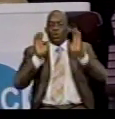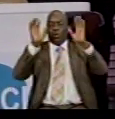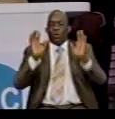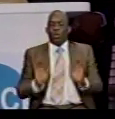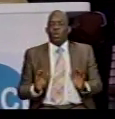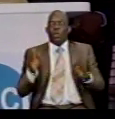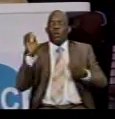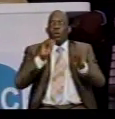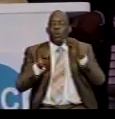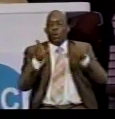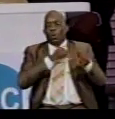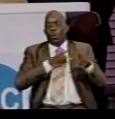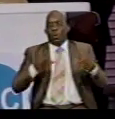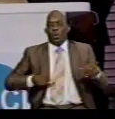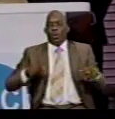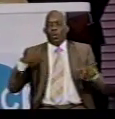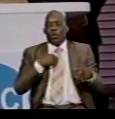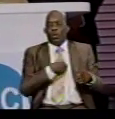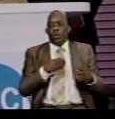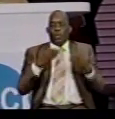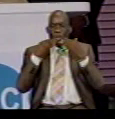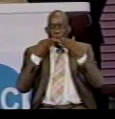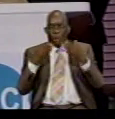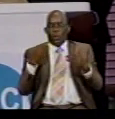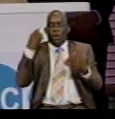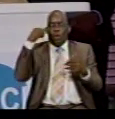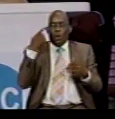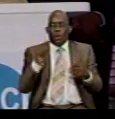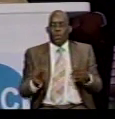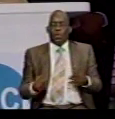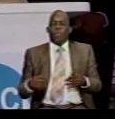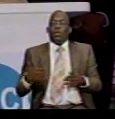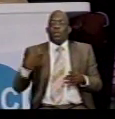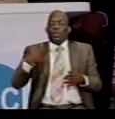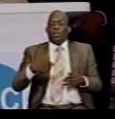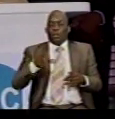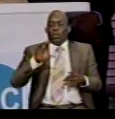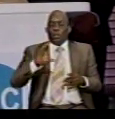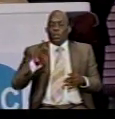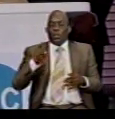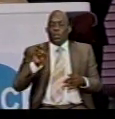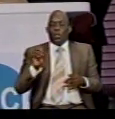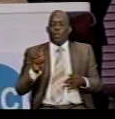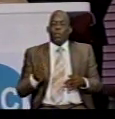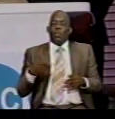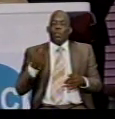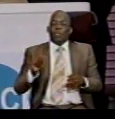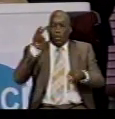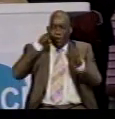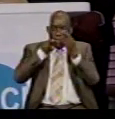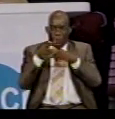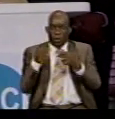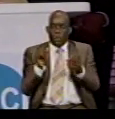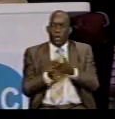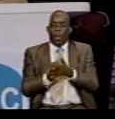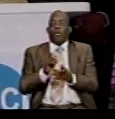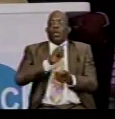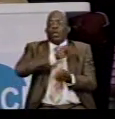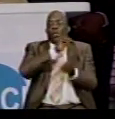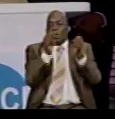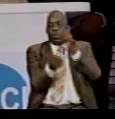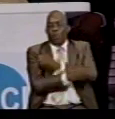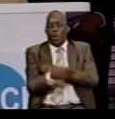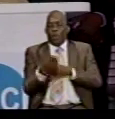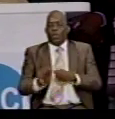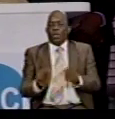Oh Dieu, nous te remercions. For the vision of GCK, pour la vision, la croisade globale, a vision that is turning away the captivity of your people,